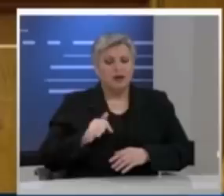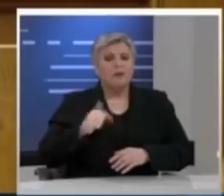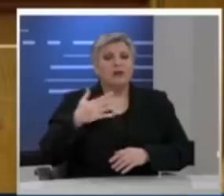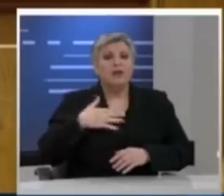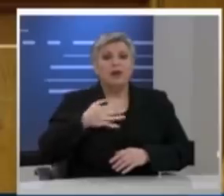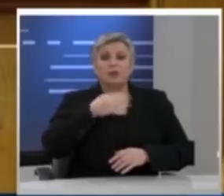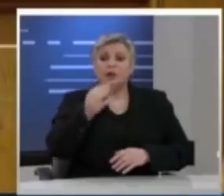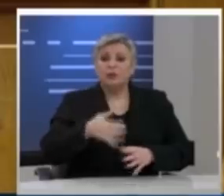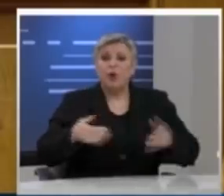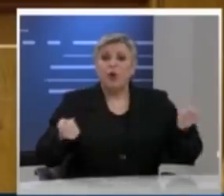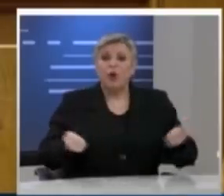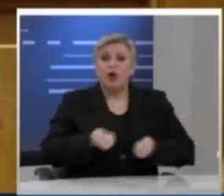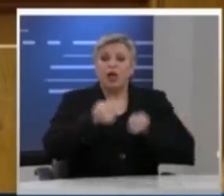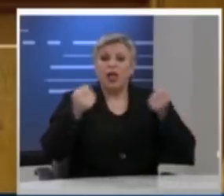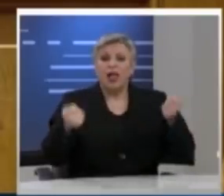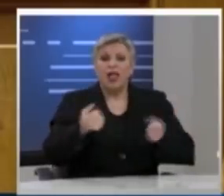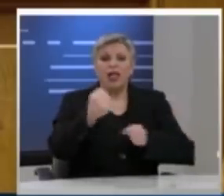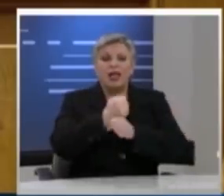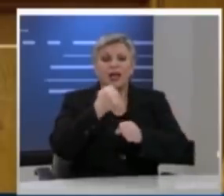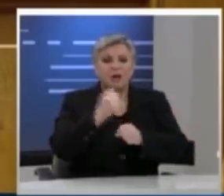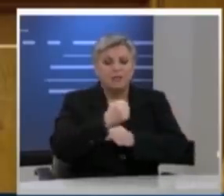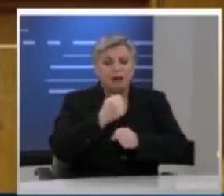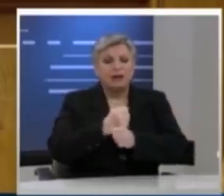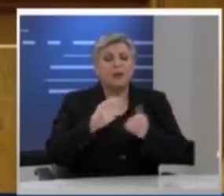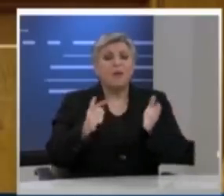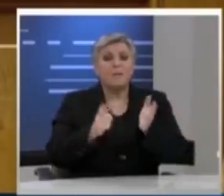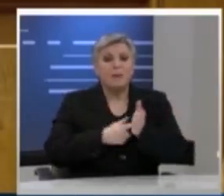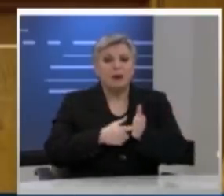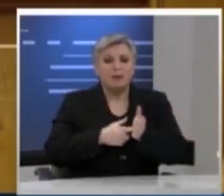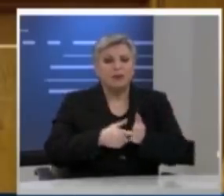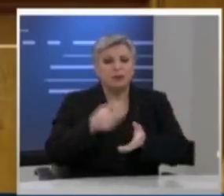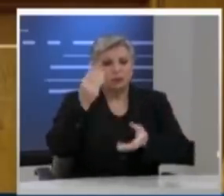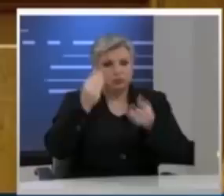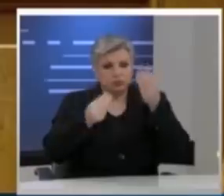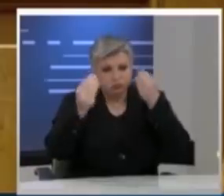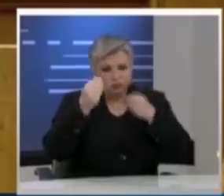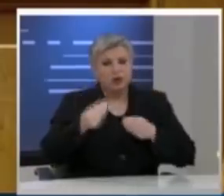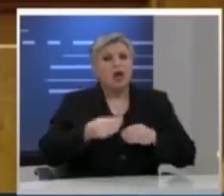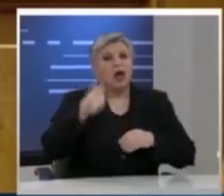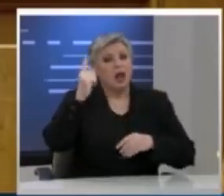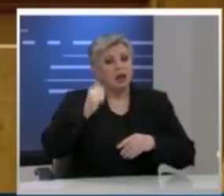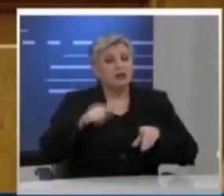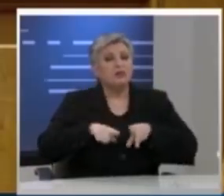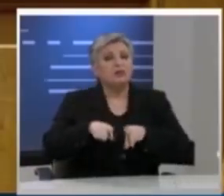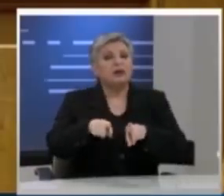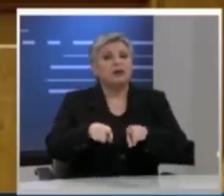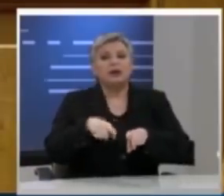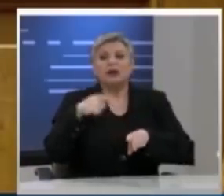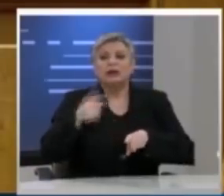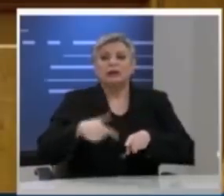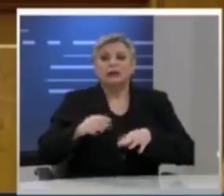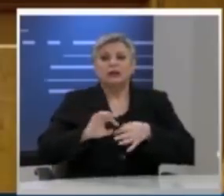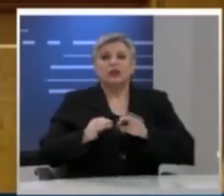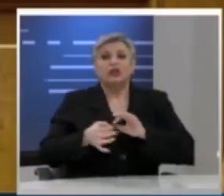επάγγελμα κι αν κάνει κάποιος πρέπει να είναι μορφωμένος να γνωρίζει την ιστορία του τόπου του να γνωρίζει τη